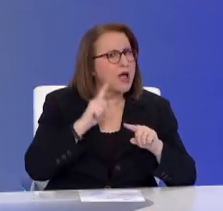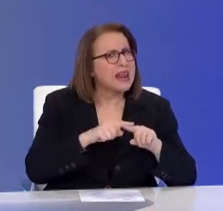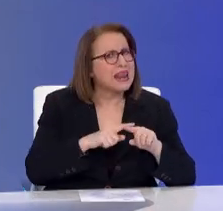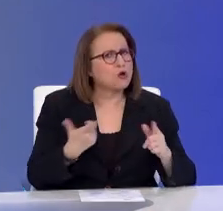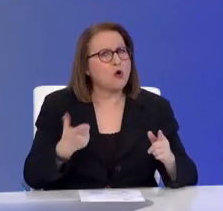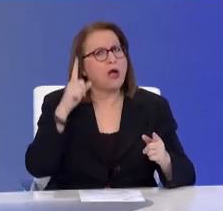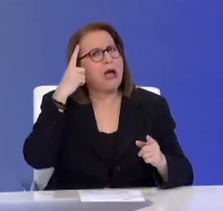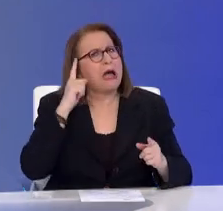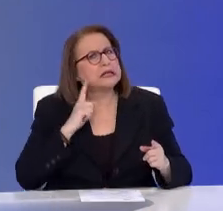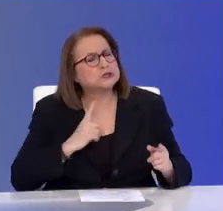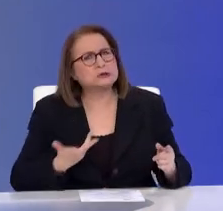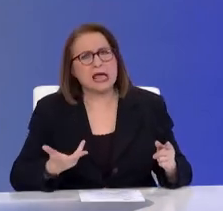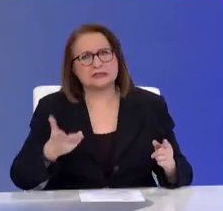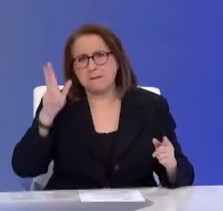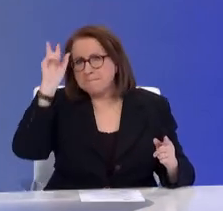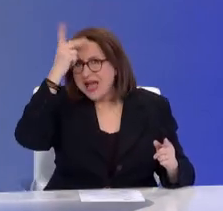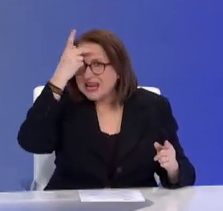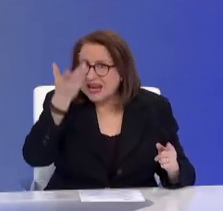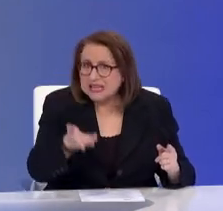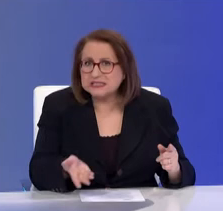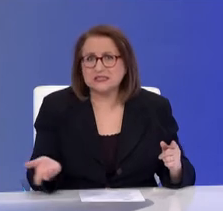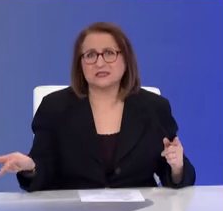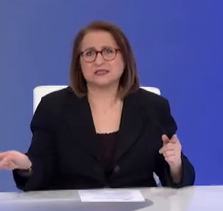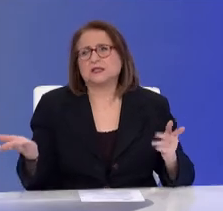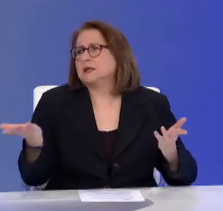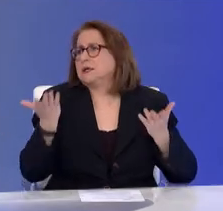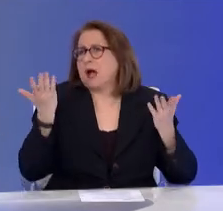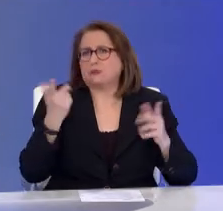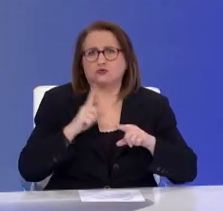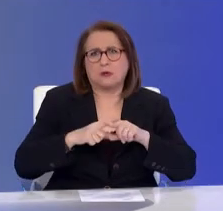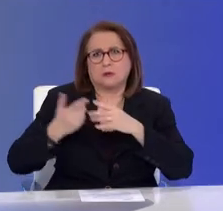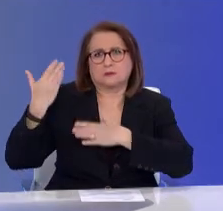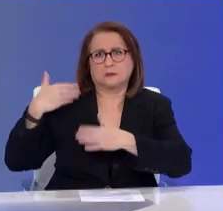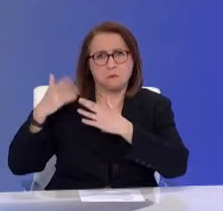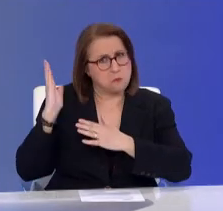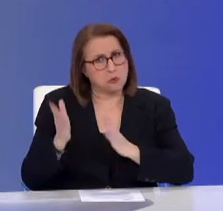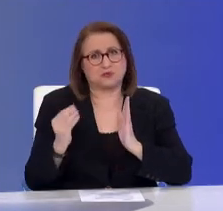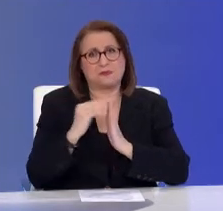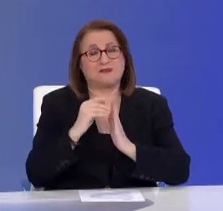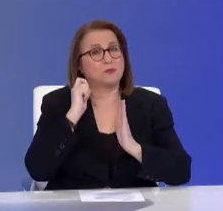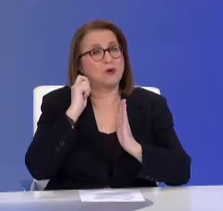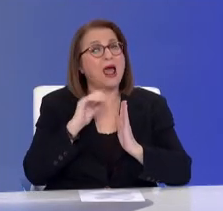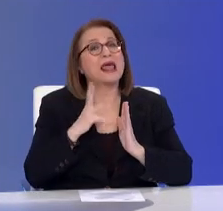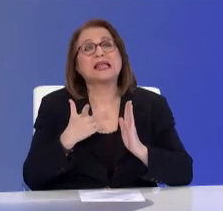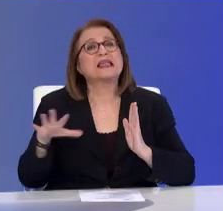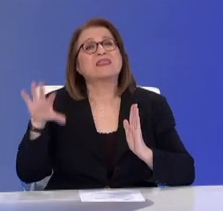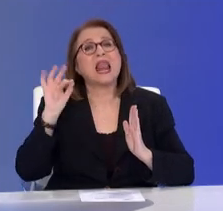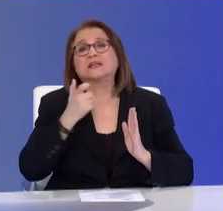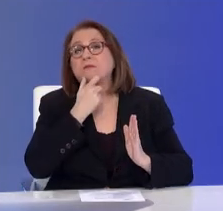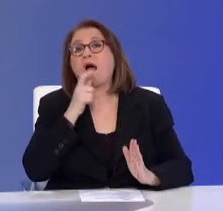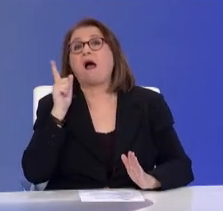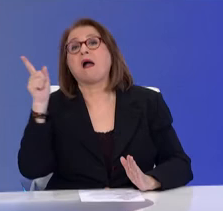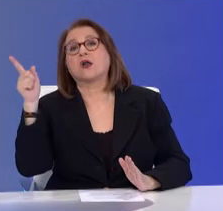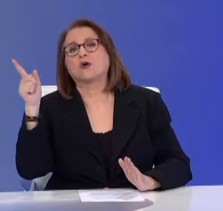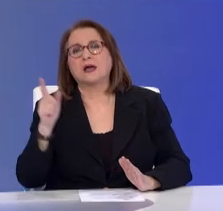κάποιου άλλου αρχαίου προγόνου μας. Ο Λόρδος Βάιρον ήταν χαρισματικός,